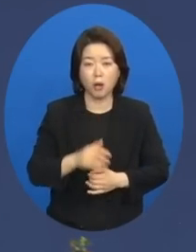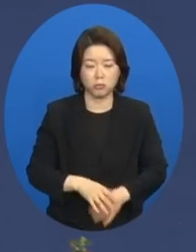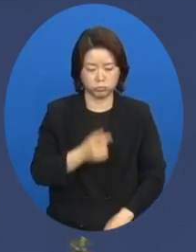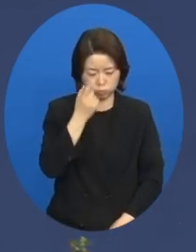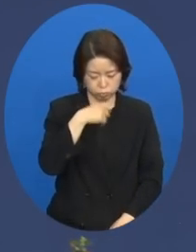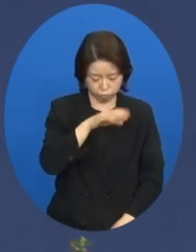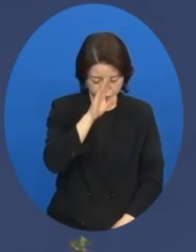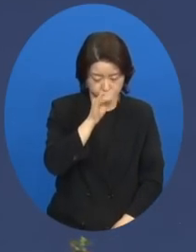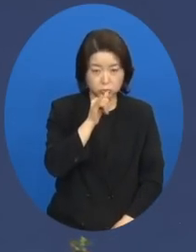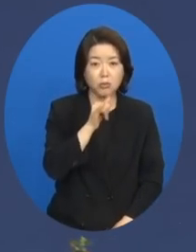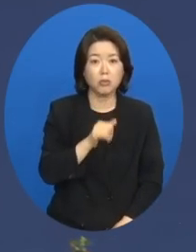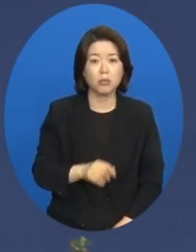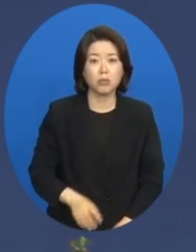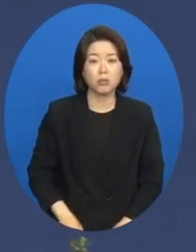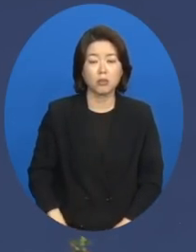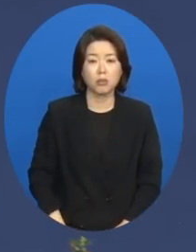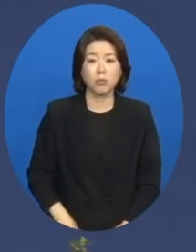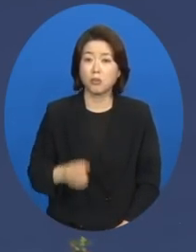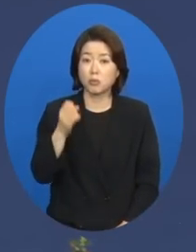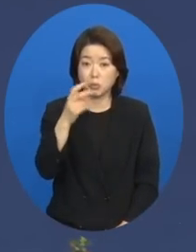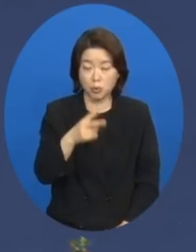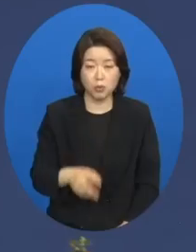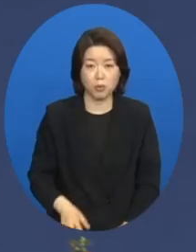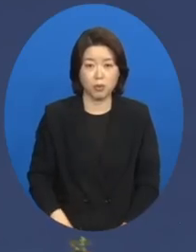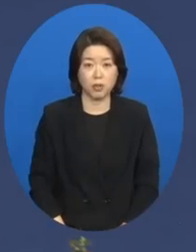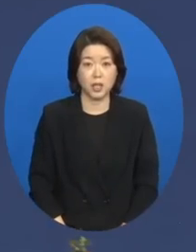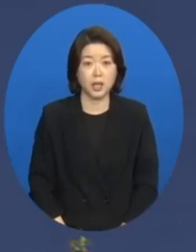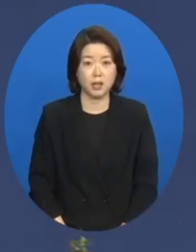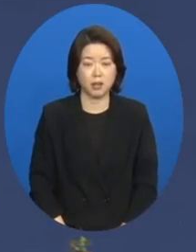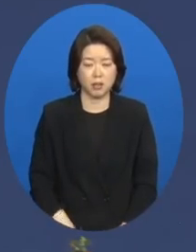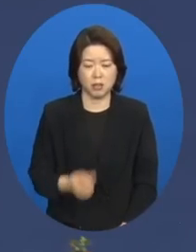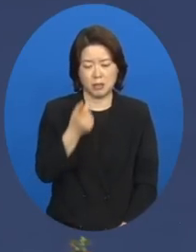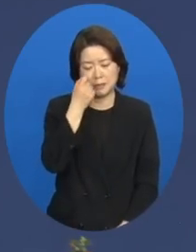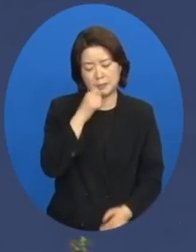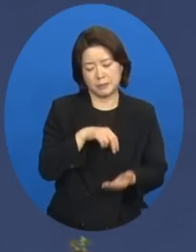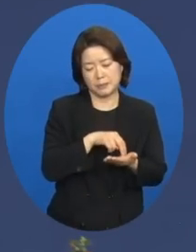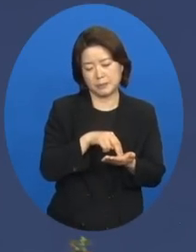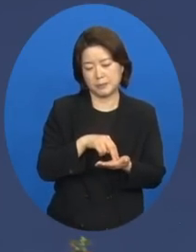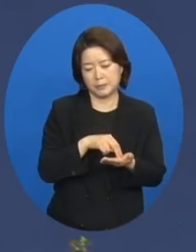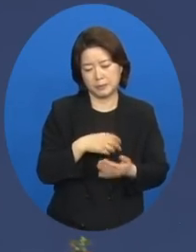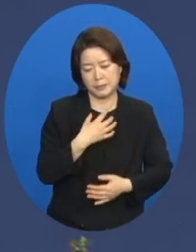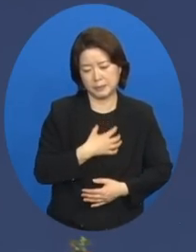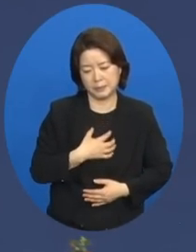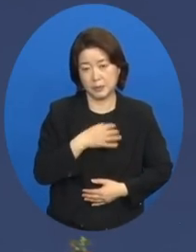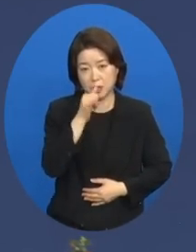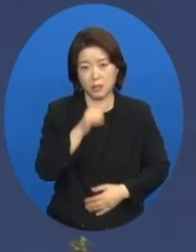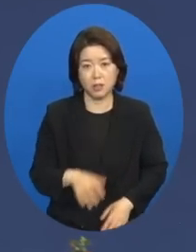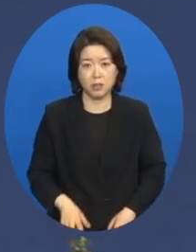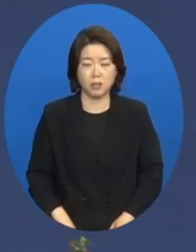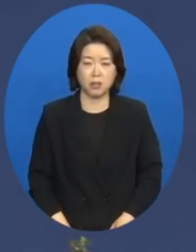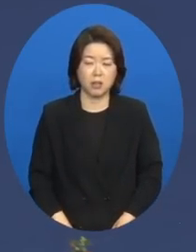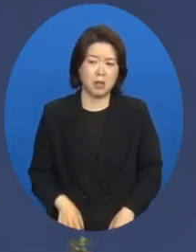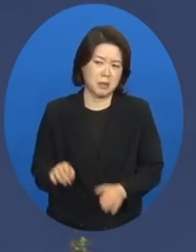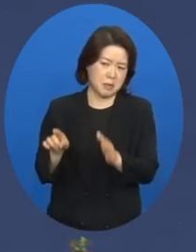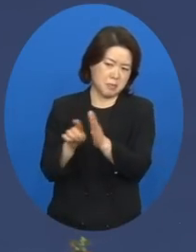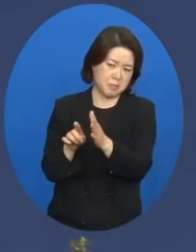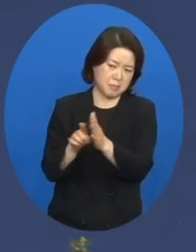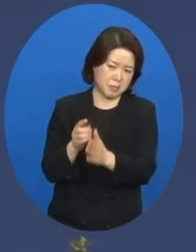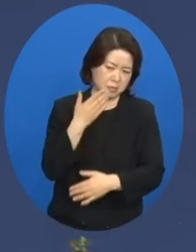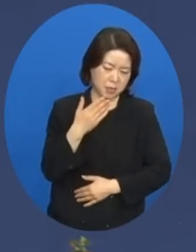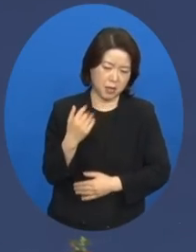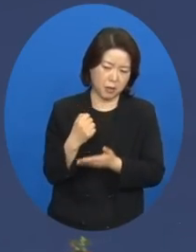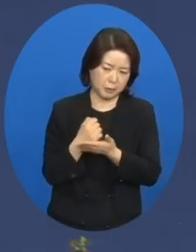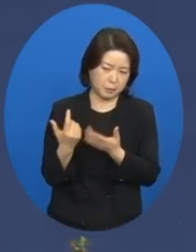우울해요. 그리고 서글픈 뭐 안 믿을 수는 없는 그런